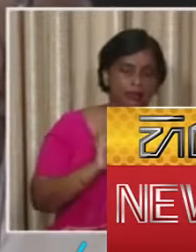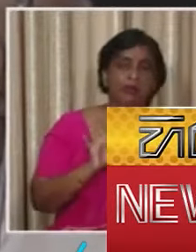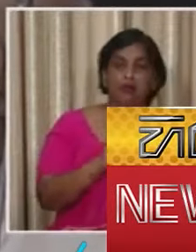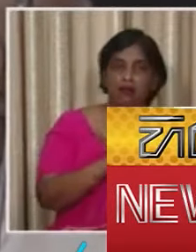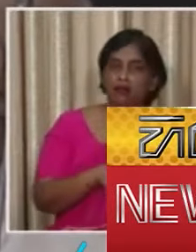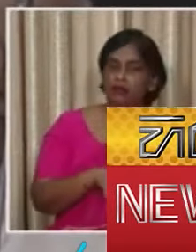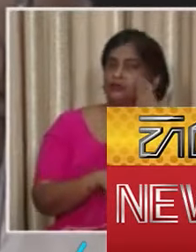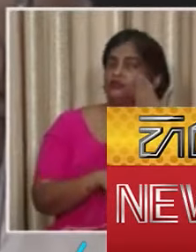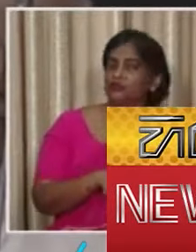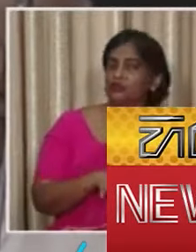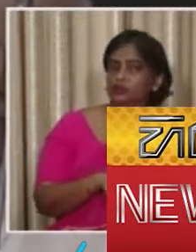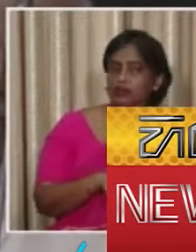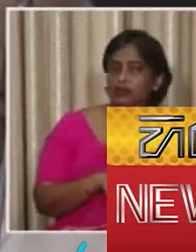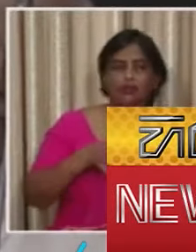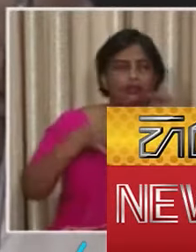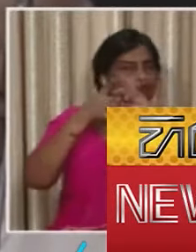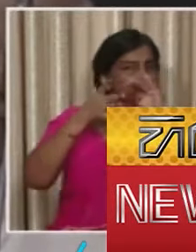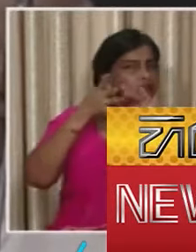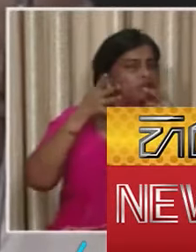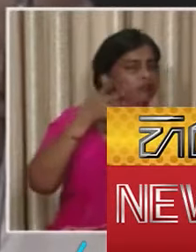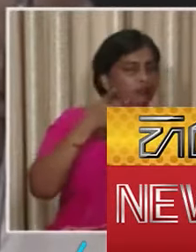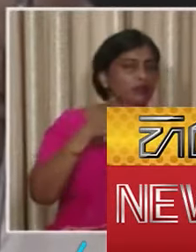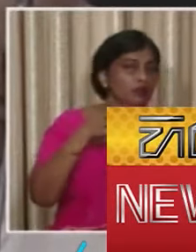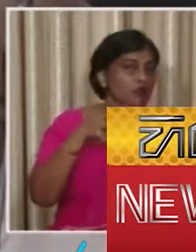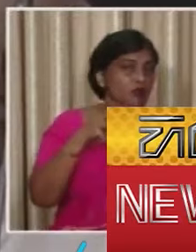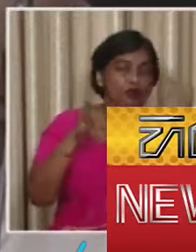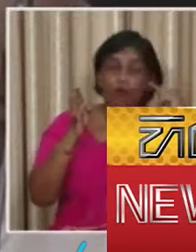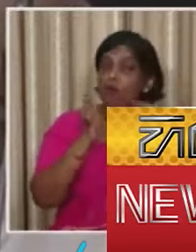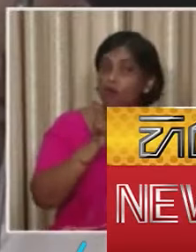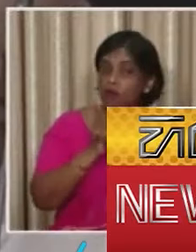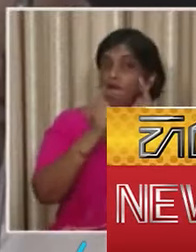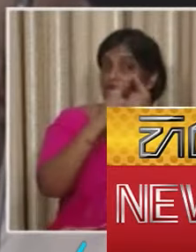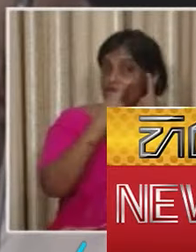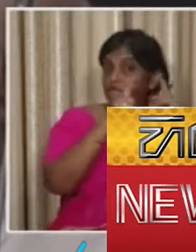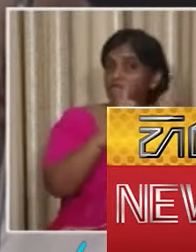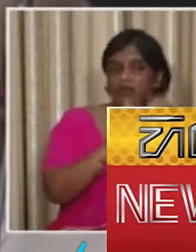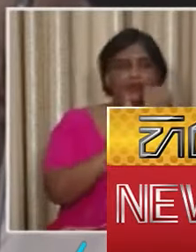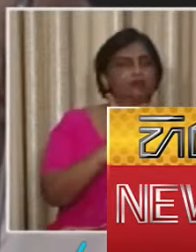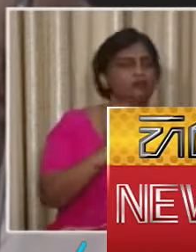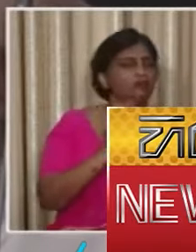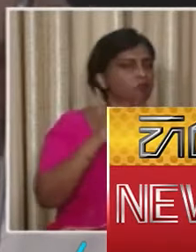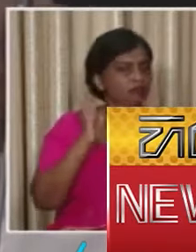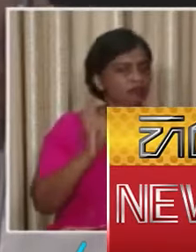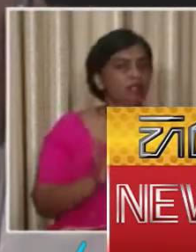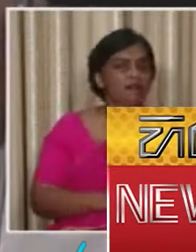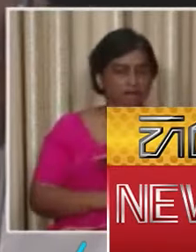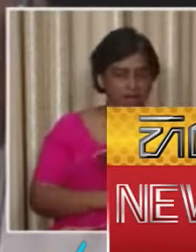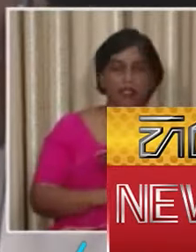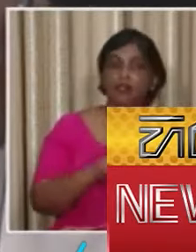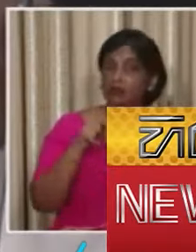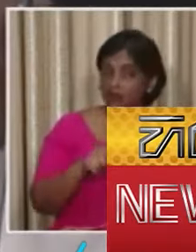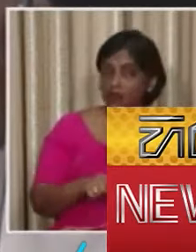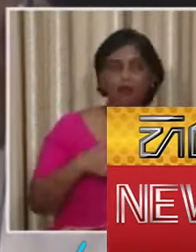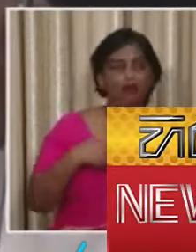අපට පැහැදිලි වන්නේ ශ්‍රේණිගත කිරීම සඳහා පදනම් කරගන්න වෙනත් නිර්ණායක ගණනාවක් තිබෙන බවයි. දැන්